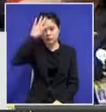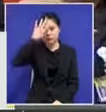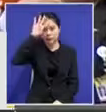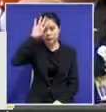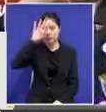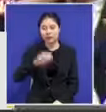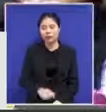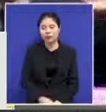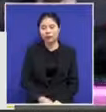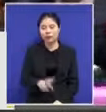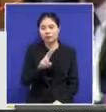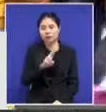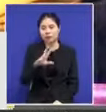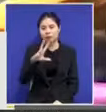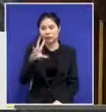กิจครับ